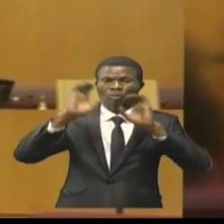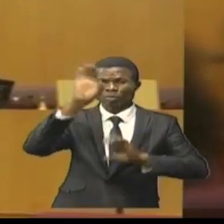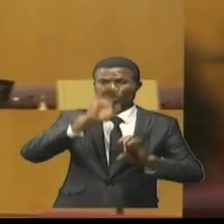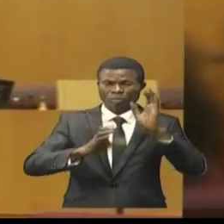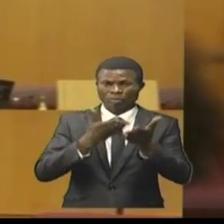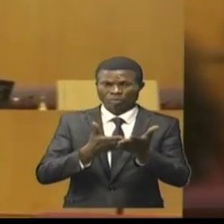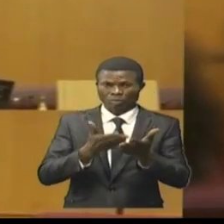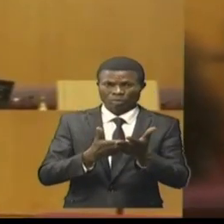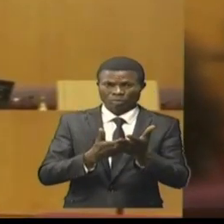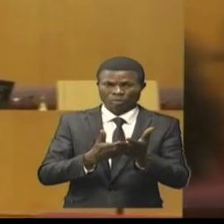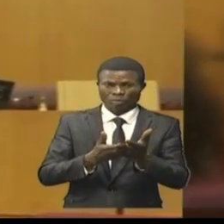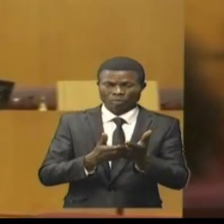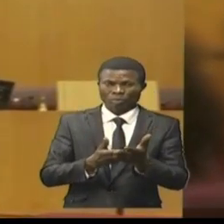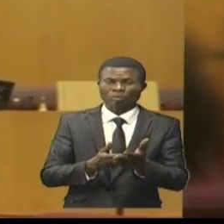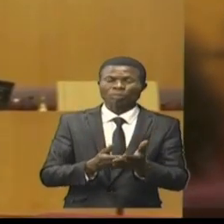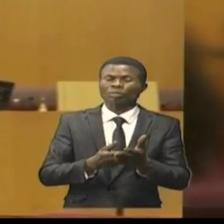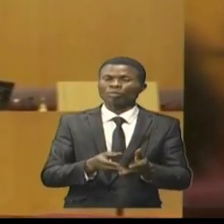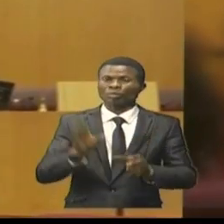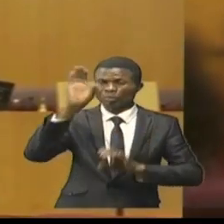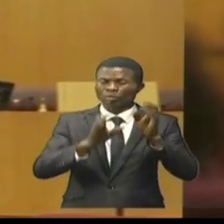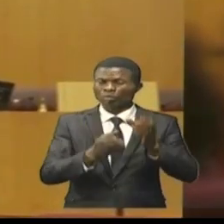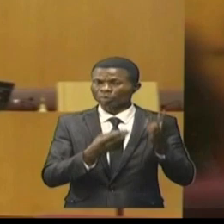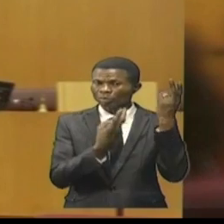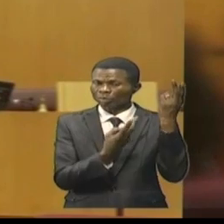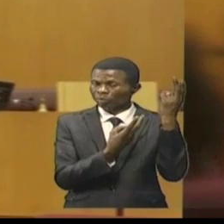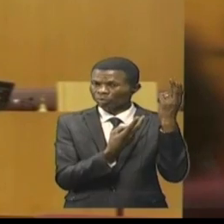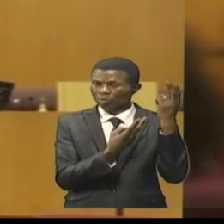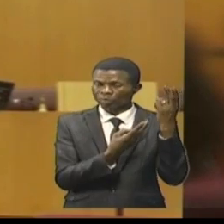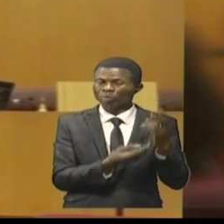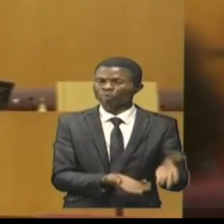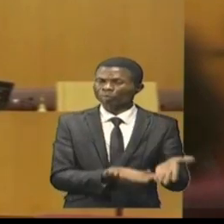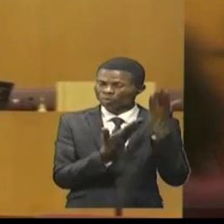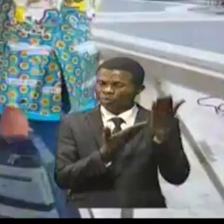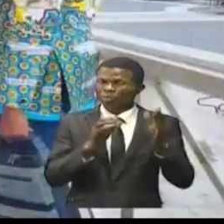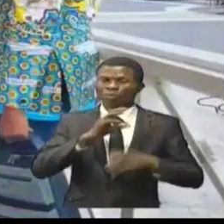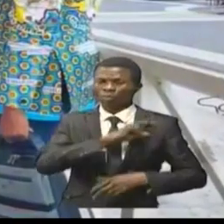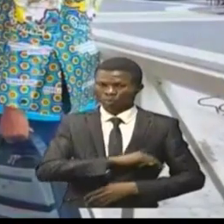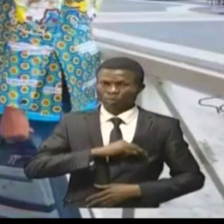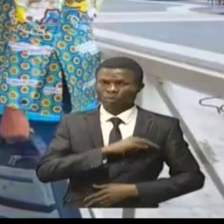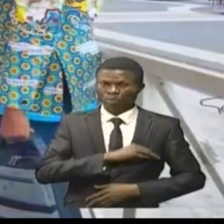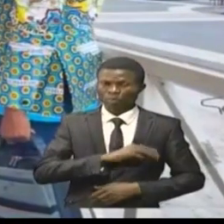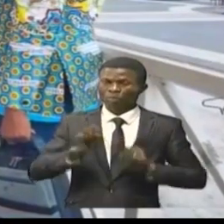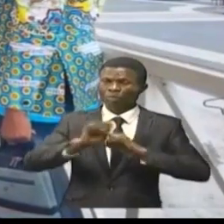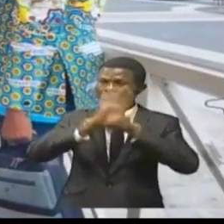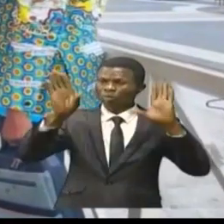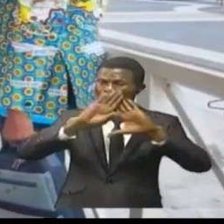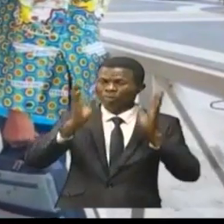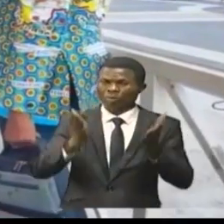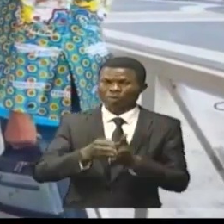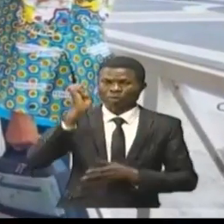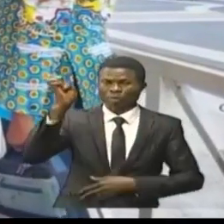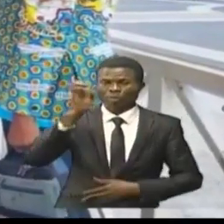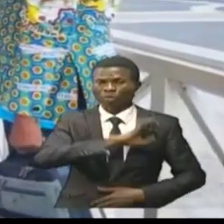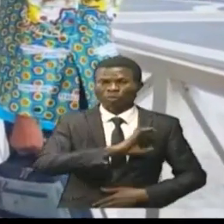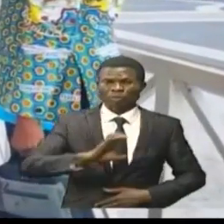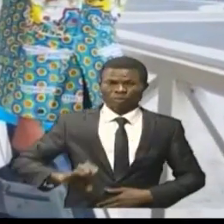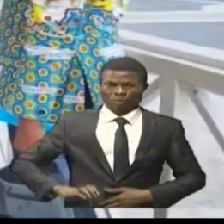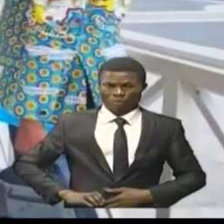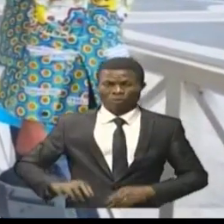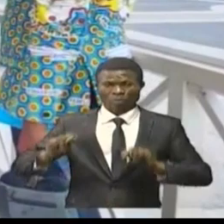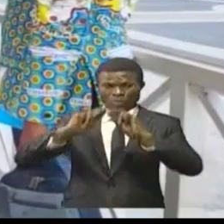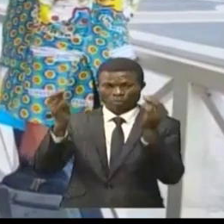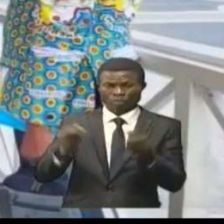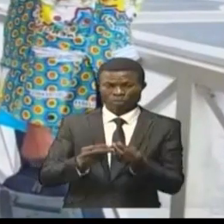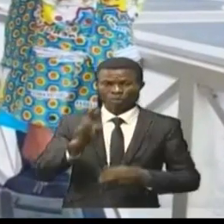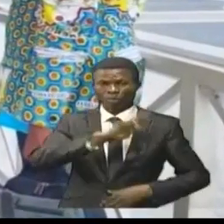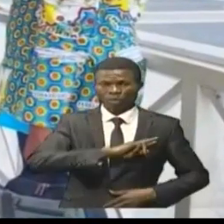mettant l'accent sur les valeurs humaines et les fondamentaux moraux à la lumière de l'Évangile du Christ. La délégation de